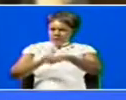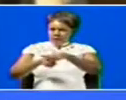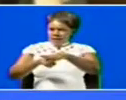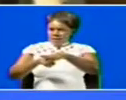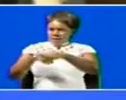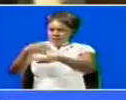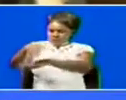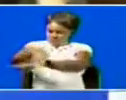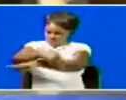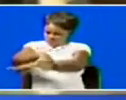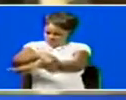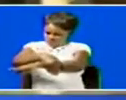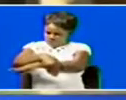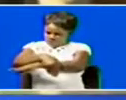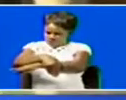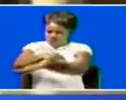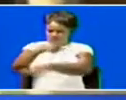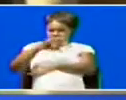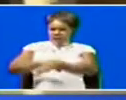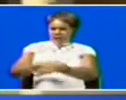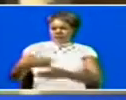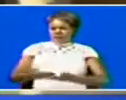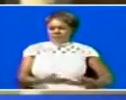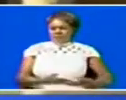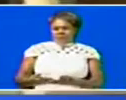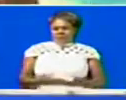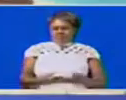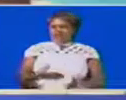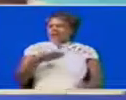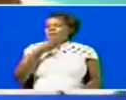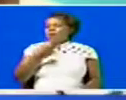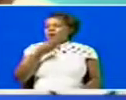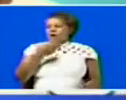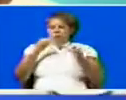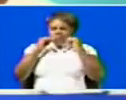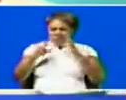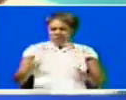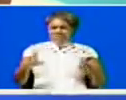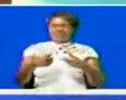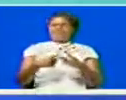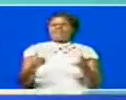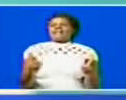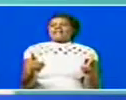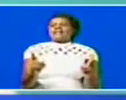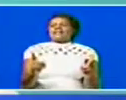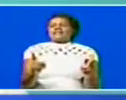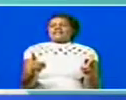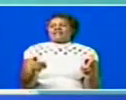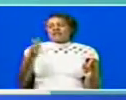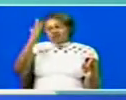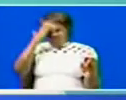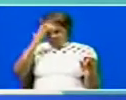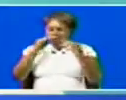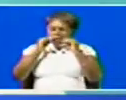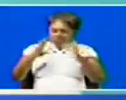6 na kota nikabarikiwa na mtoto wa kike. Kama sasa ni blessing imeanza. Najua